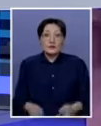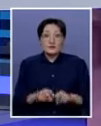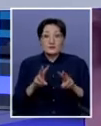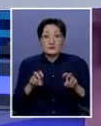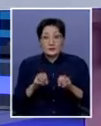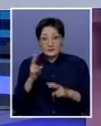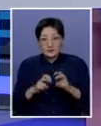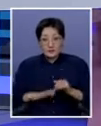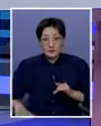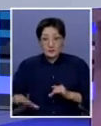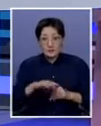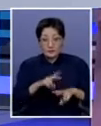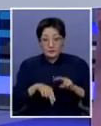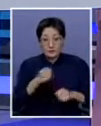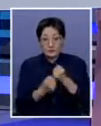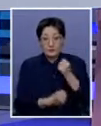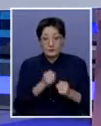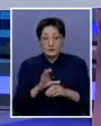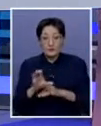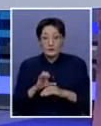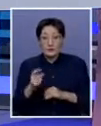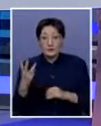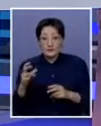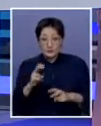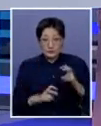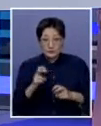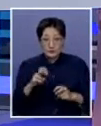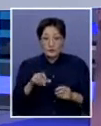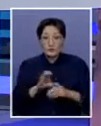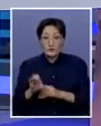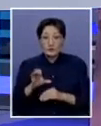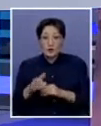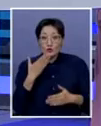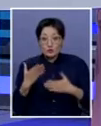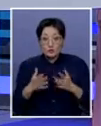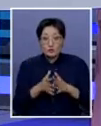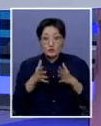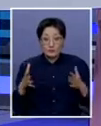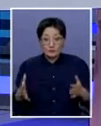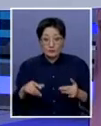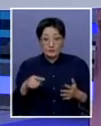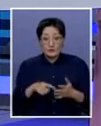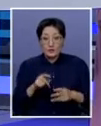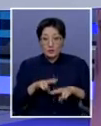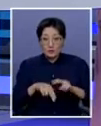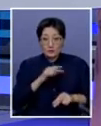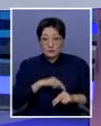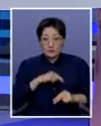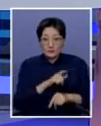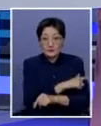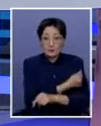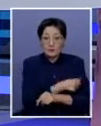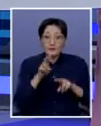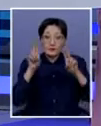Индустриялық аймақта құрылыс материалдарын өндіретін бірнеше кәсіпорынның өніміне сұраныс көп. Алайда қалада құрылыс жұмыстары